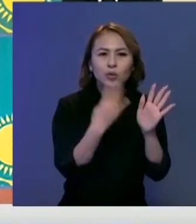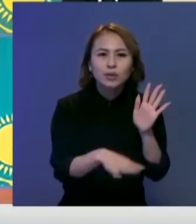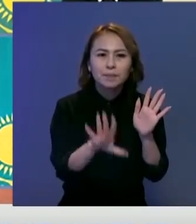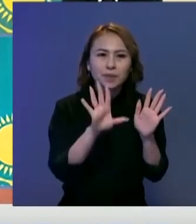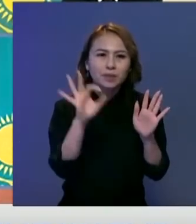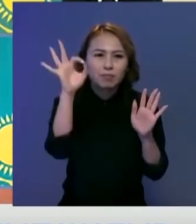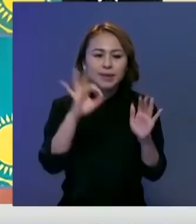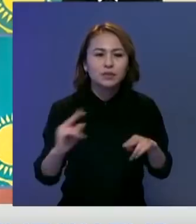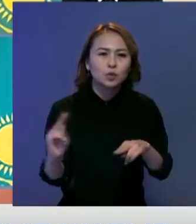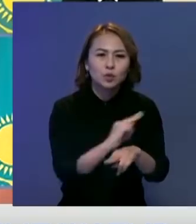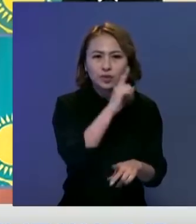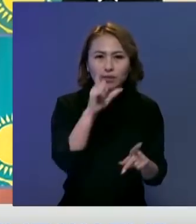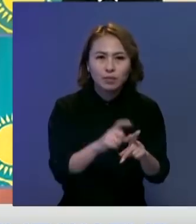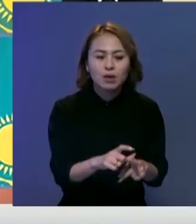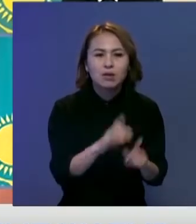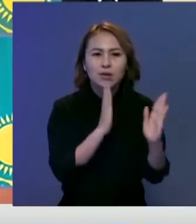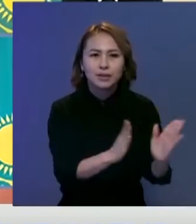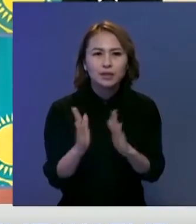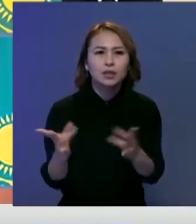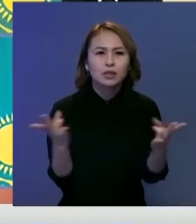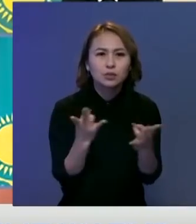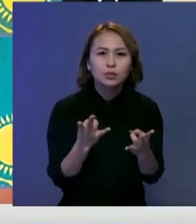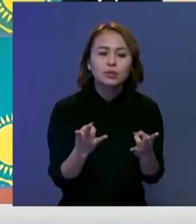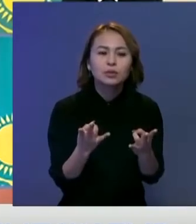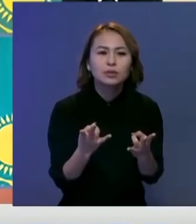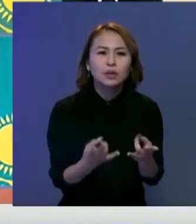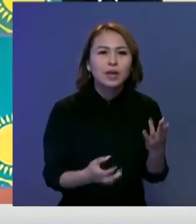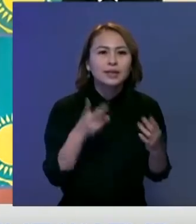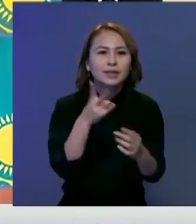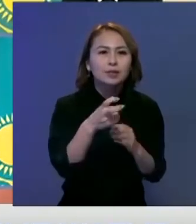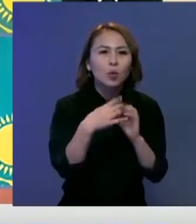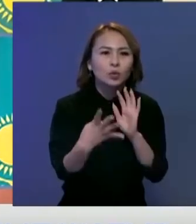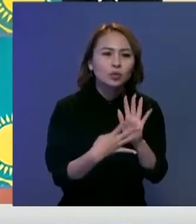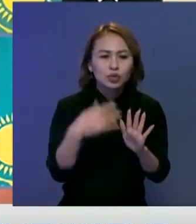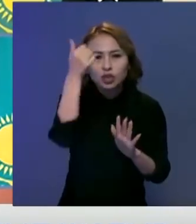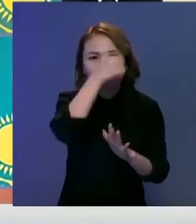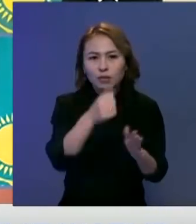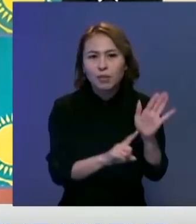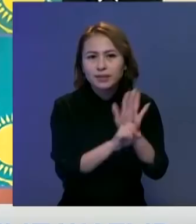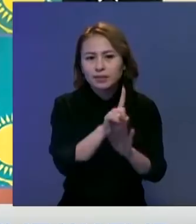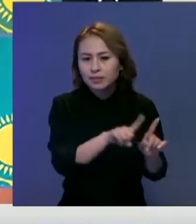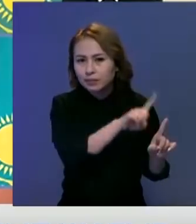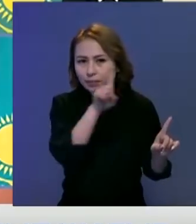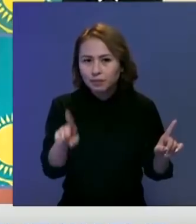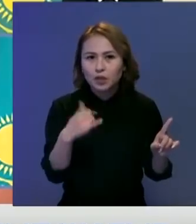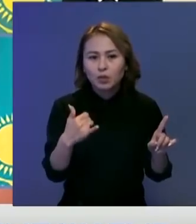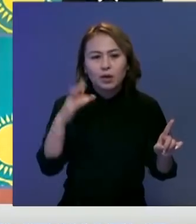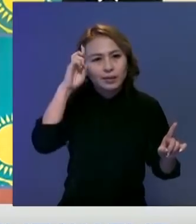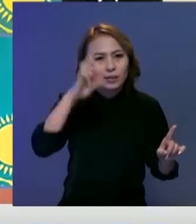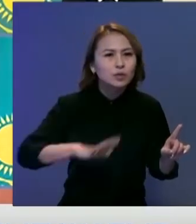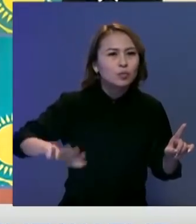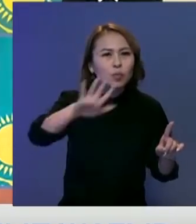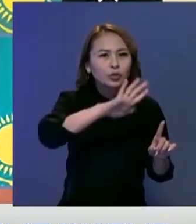пайызын жүндеп ретке келтіруге тейс. 2019 жылдан бастап, бүкіл еліміз